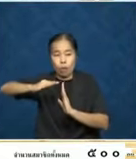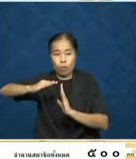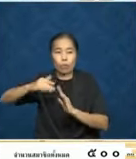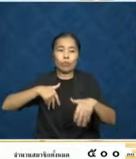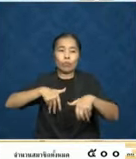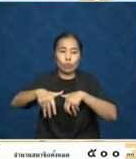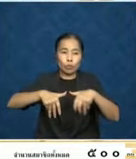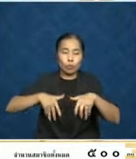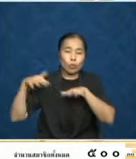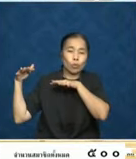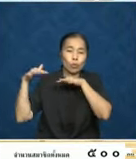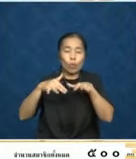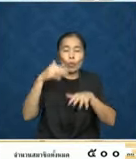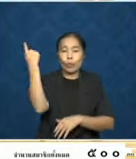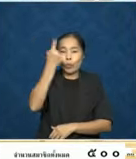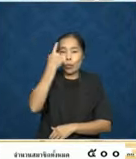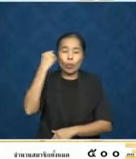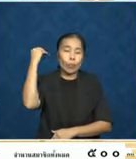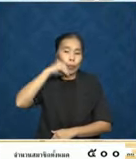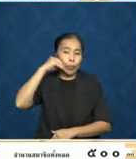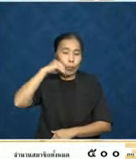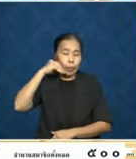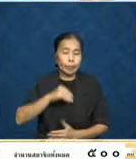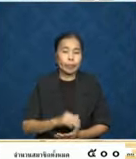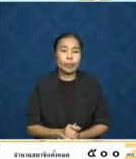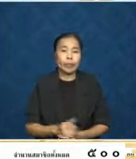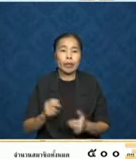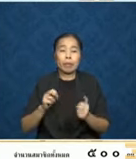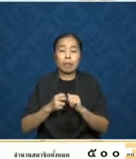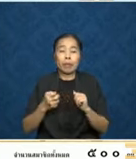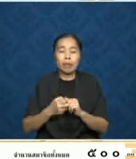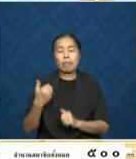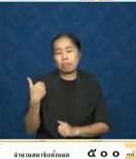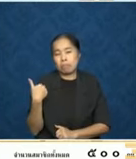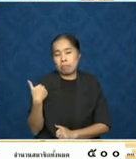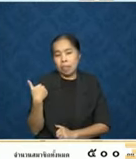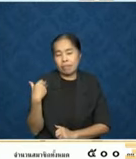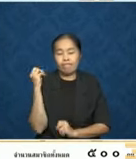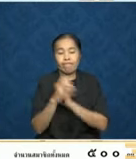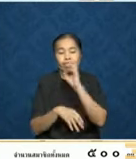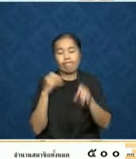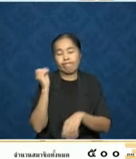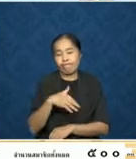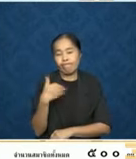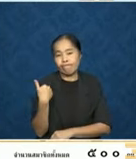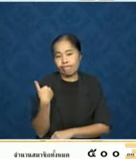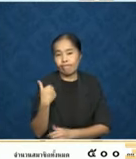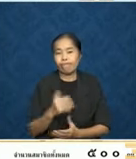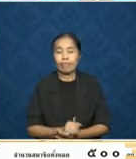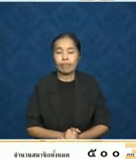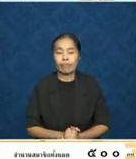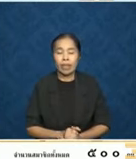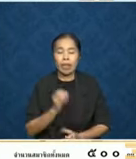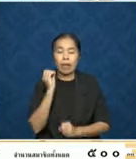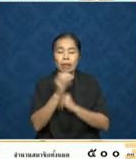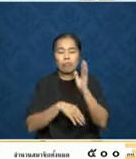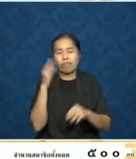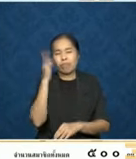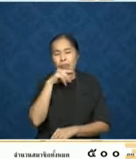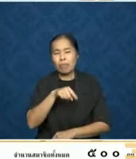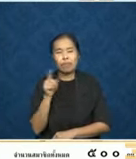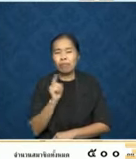ชนท่องเที่ยวครับท่านประธานปัญหาของเขาก็เจอขยะครับท่านประธานขยะที่เกิดขึ้นในพื้นที่สูงนะ